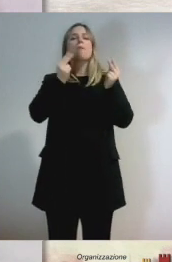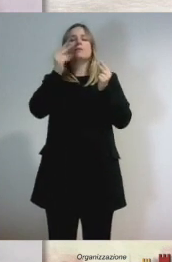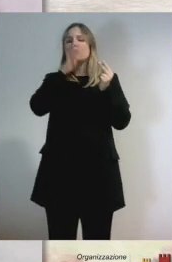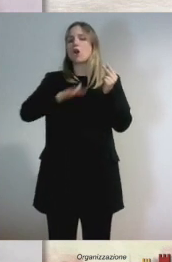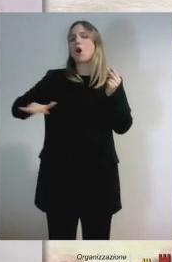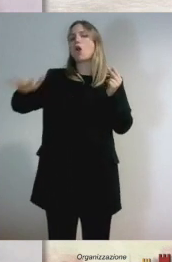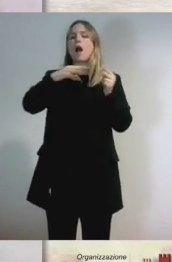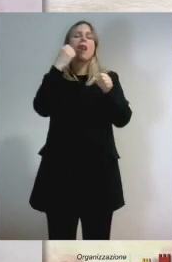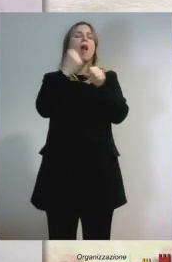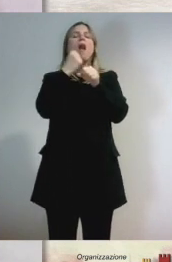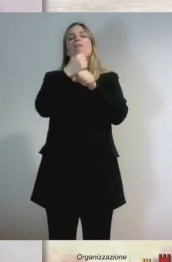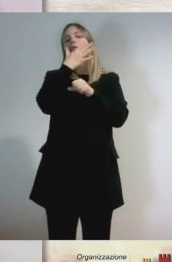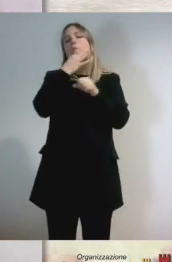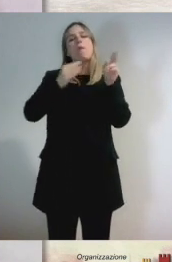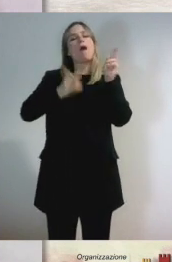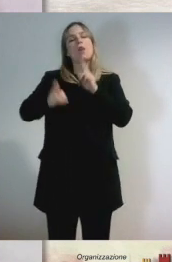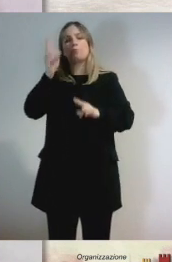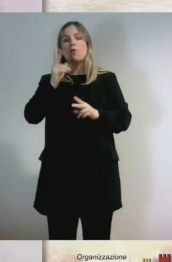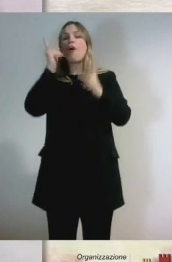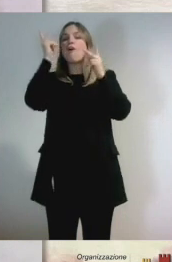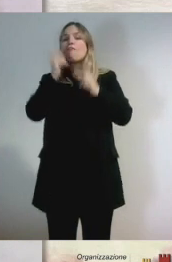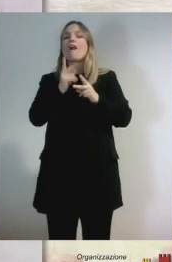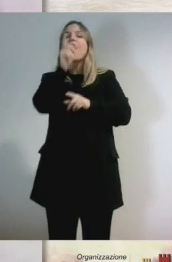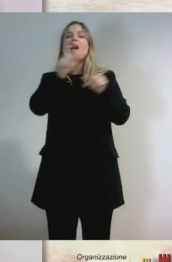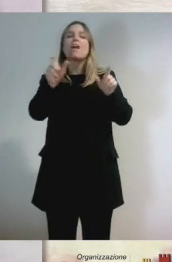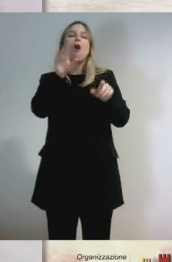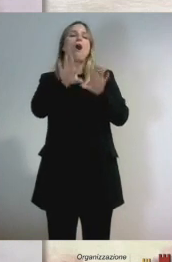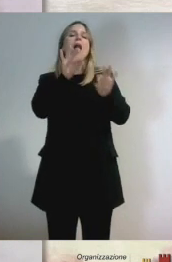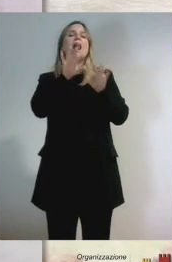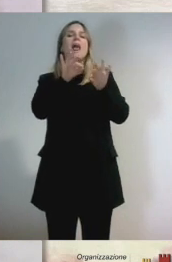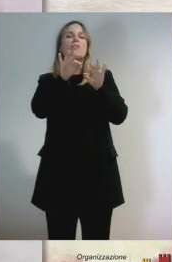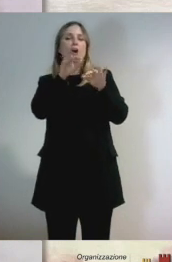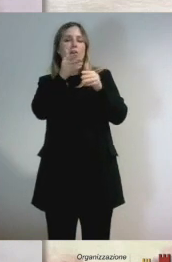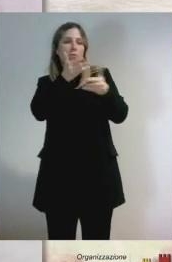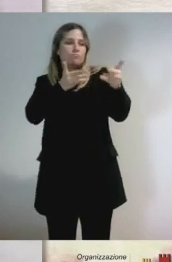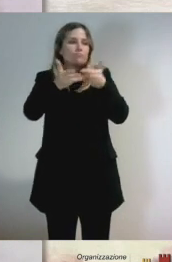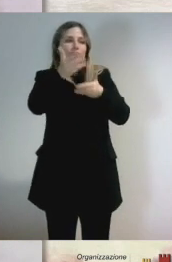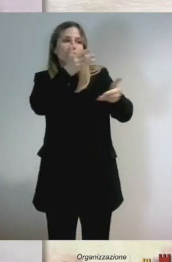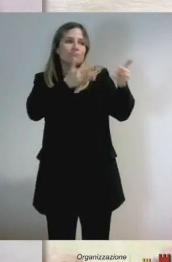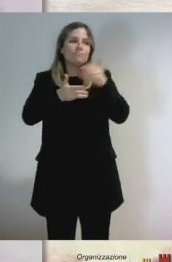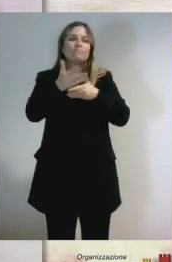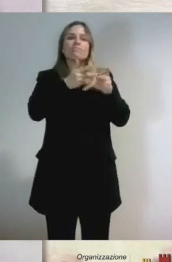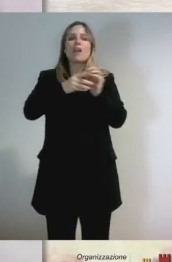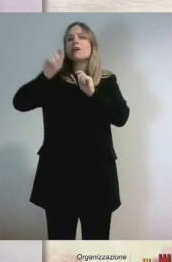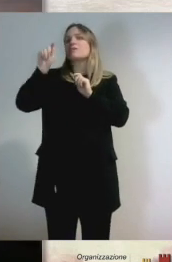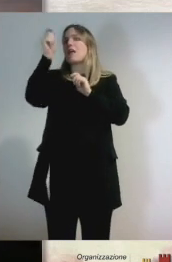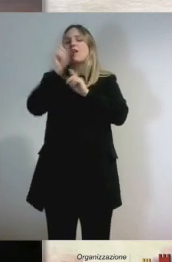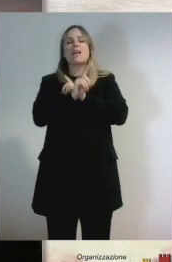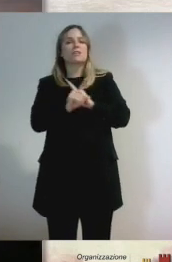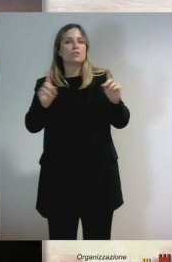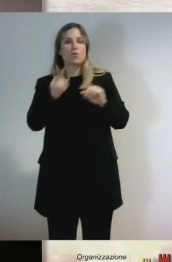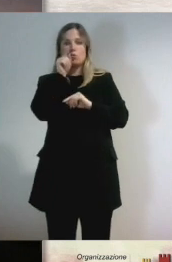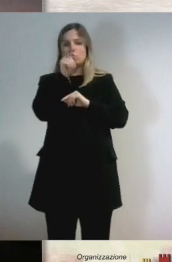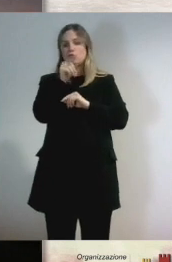cercare il consenso dei tuoi lettori non stai in un listino bloccato quindi non ti salva nessuno se non sei brava ad amministrare